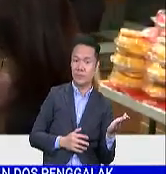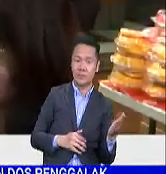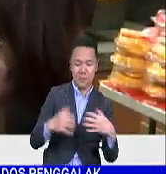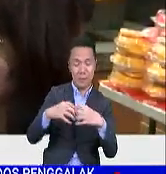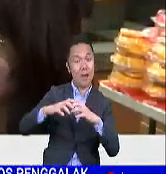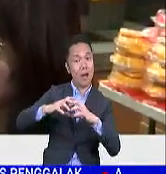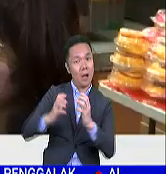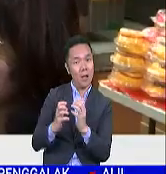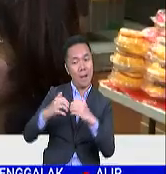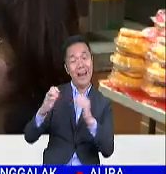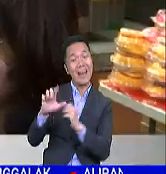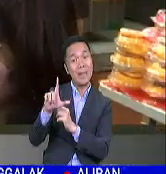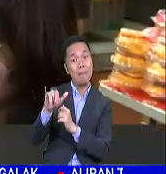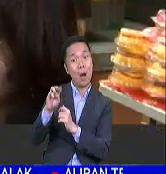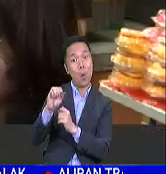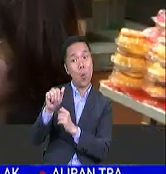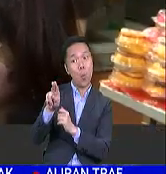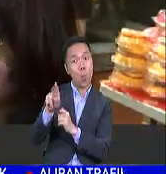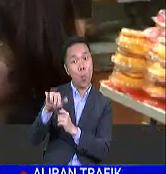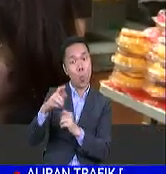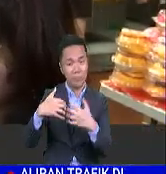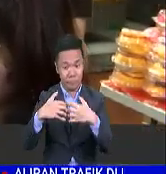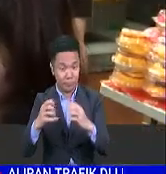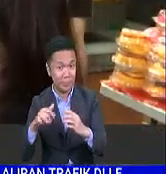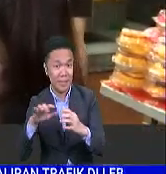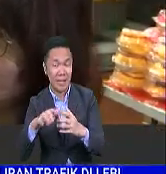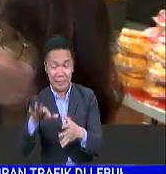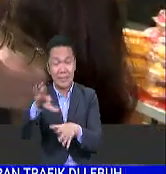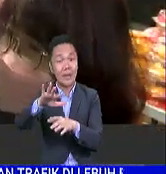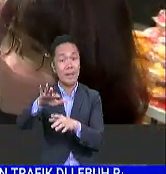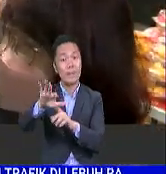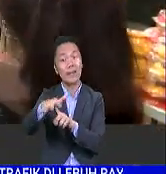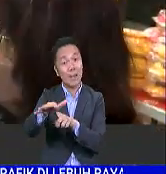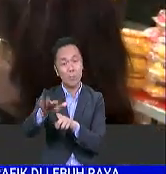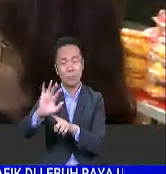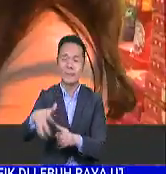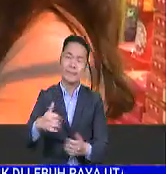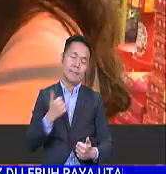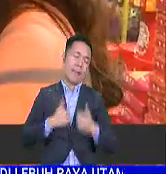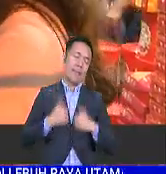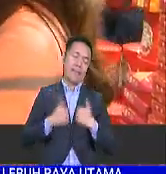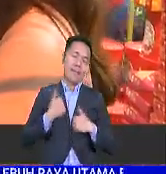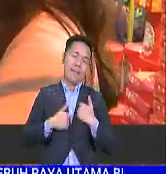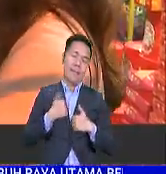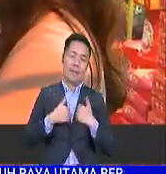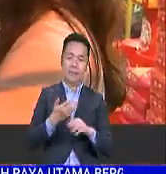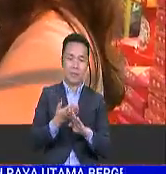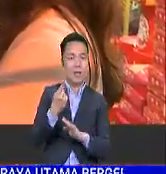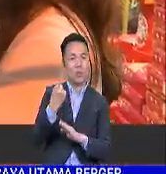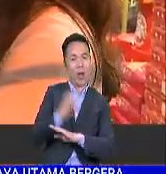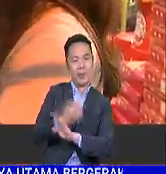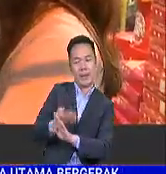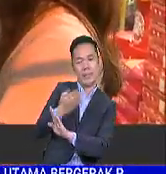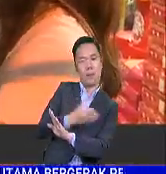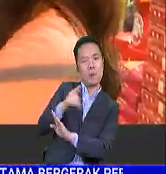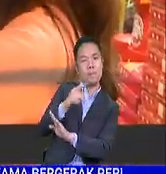Normally in our Chinese custom, normally we take bath with it on the New Year Eve. Normally, just before